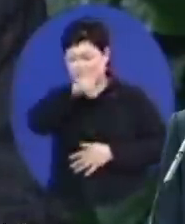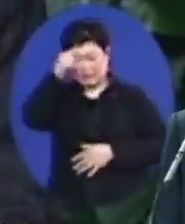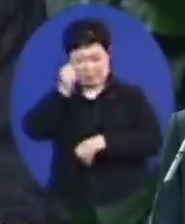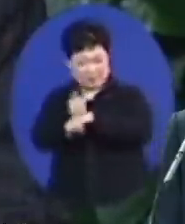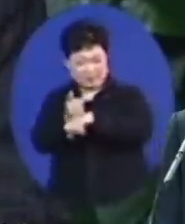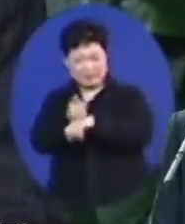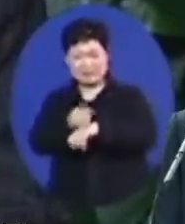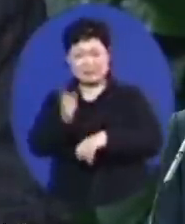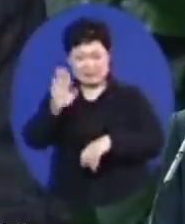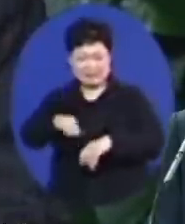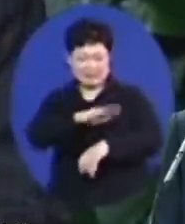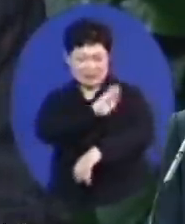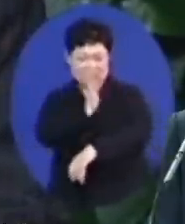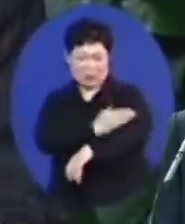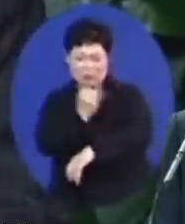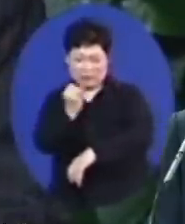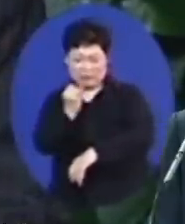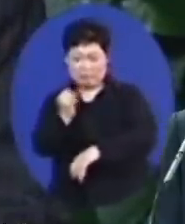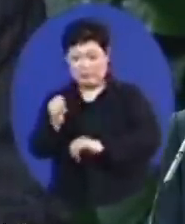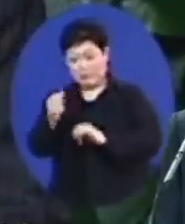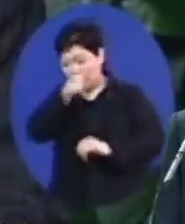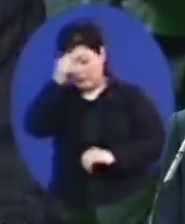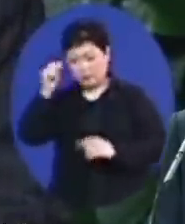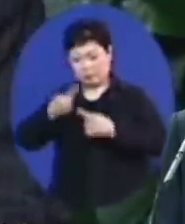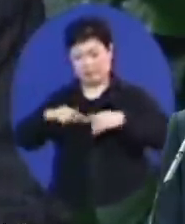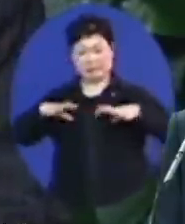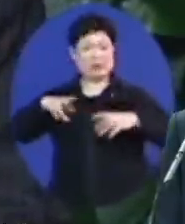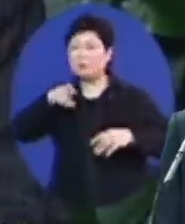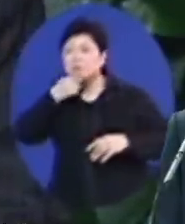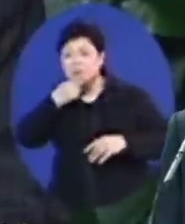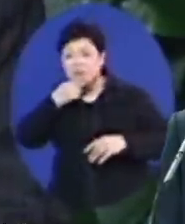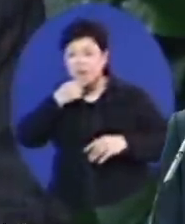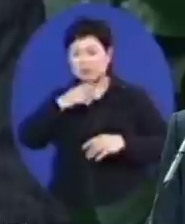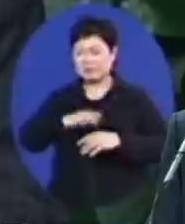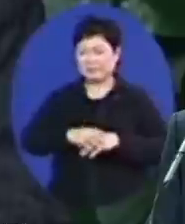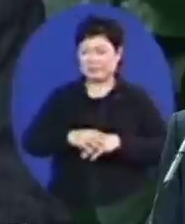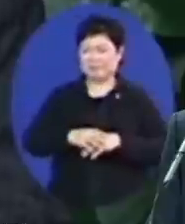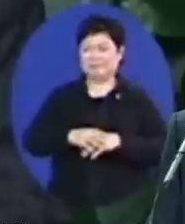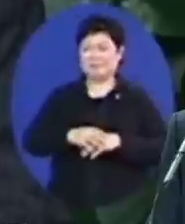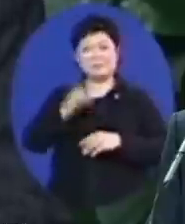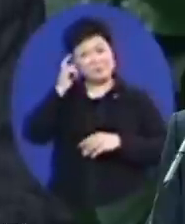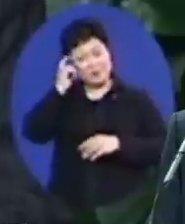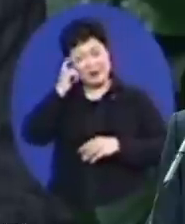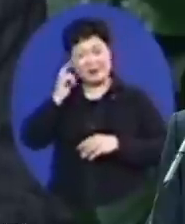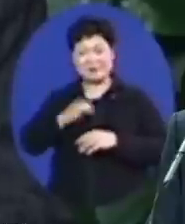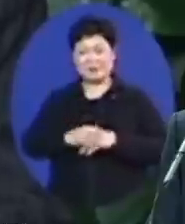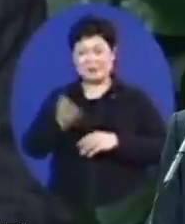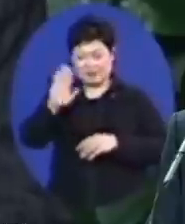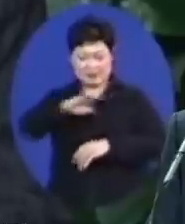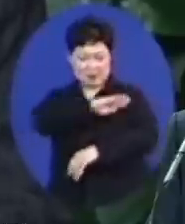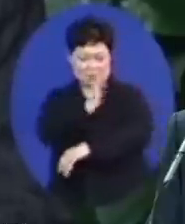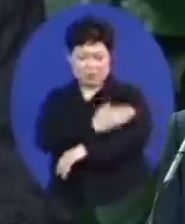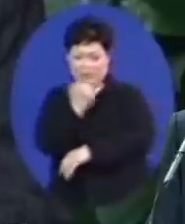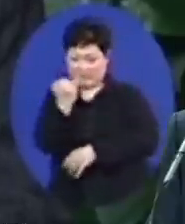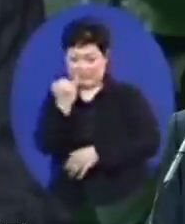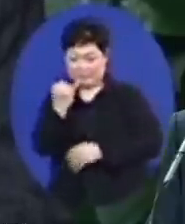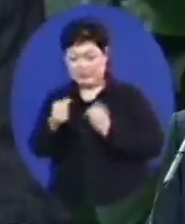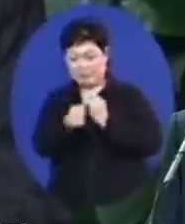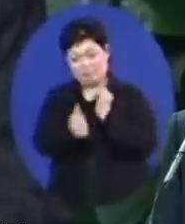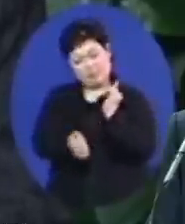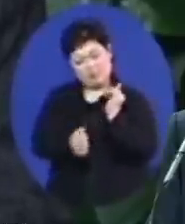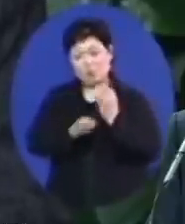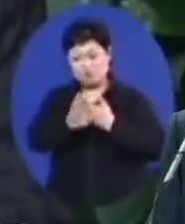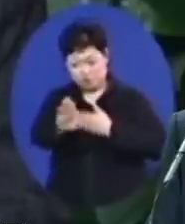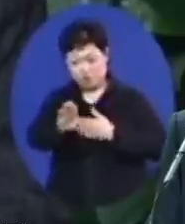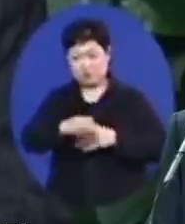권사님이 장로님 이야기를 별로 안 하셔요. 절대로 같이 반 일을 말씀 안 하십니다. 그런데 권사님이 세상을 떠시고 난